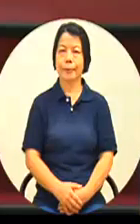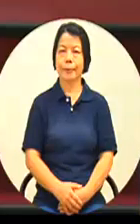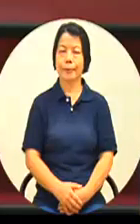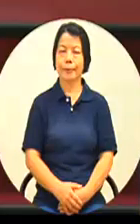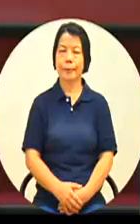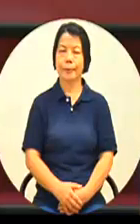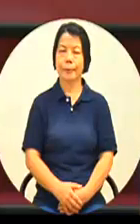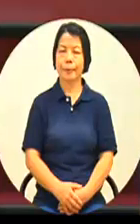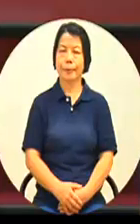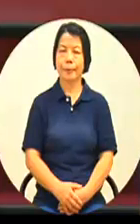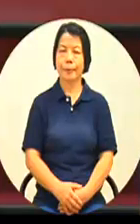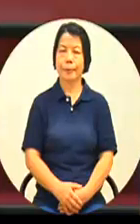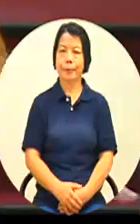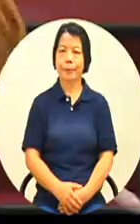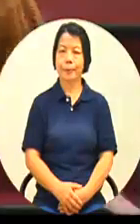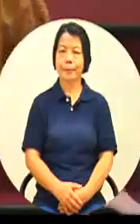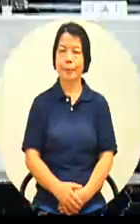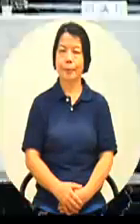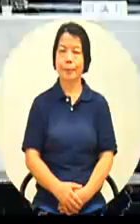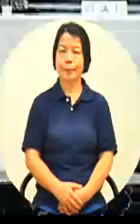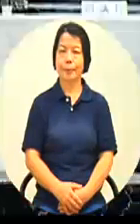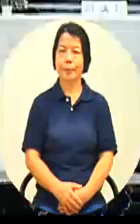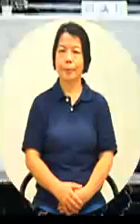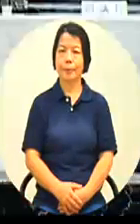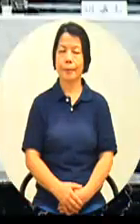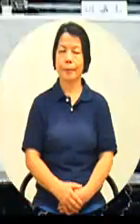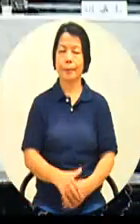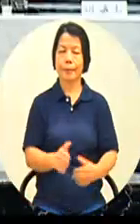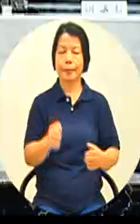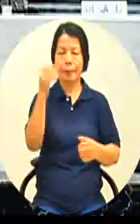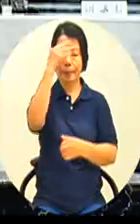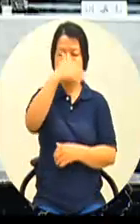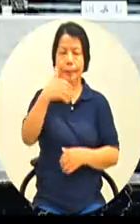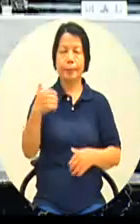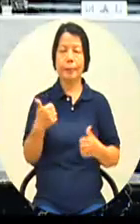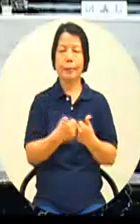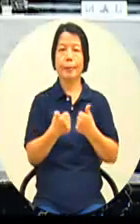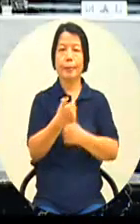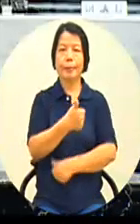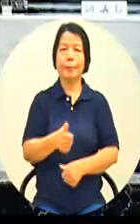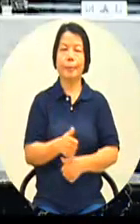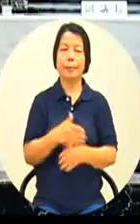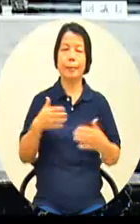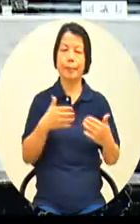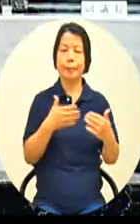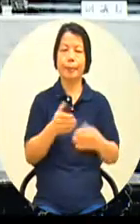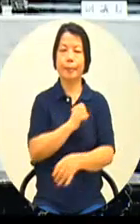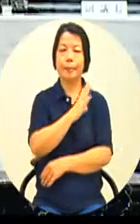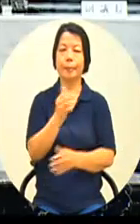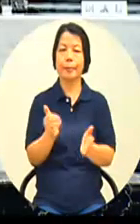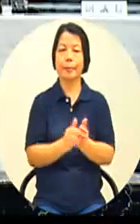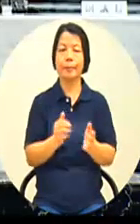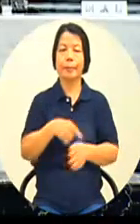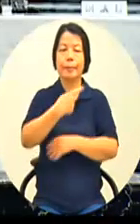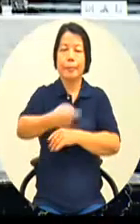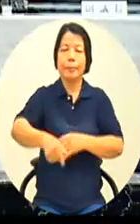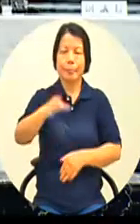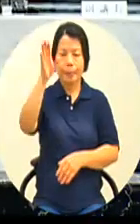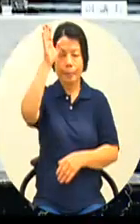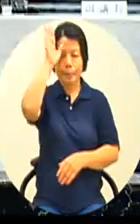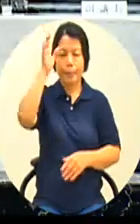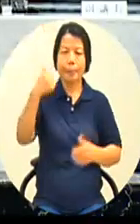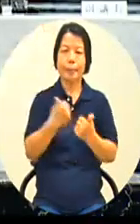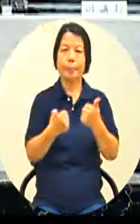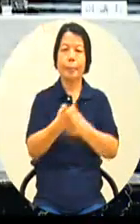好，谢谢就下议员，谢谢， 好，谢谢曾议员的质询。接下来是苏延成，苏议员15分钟